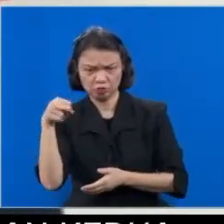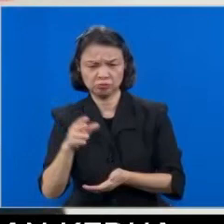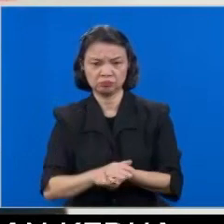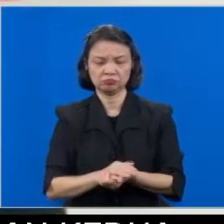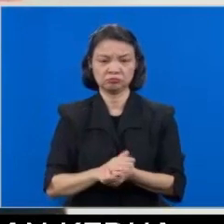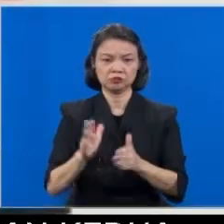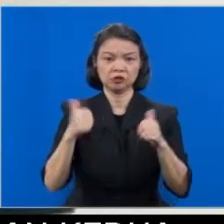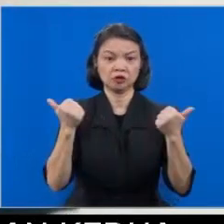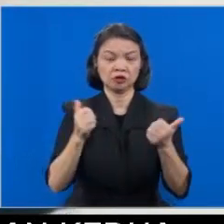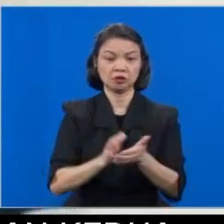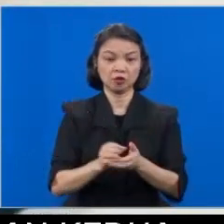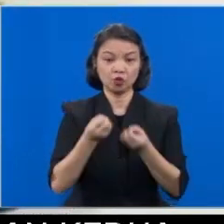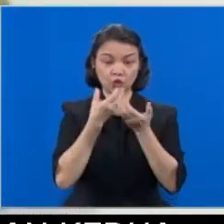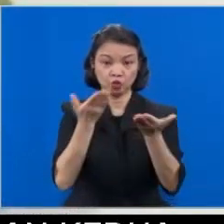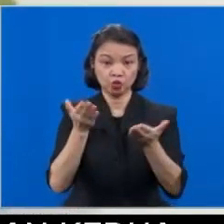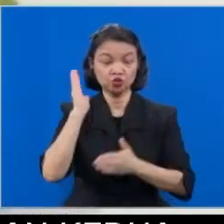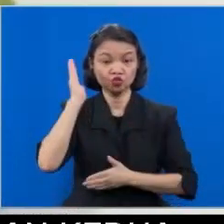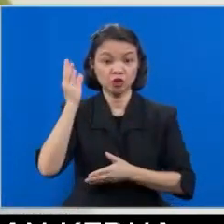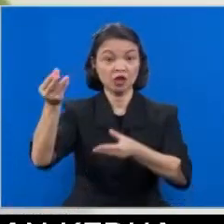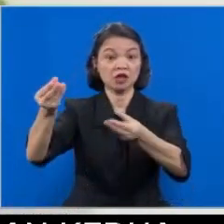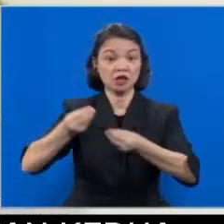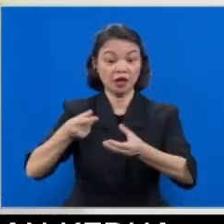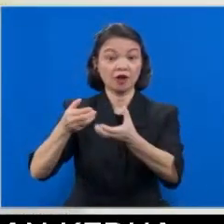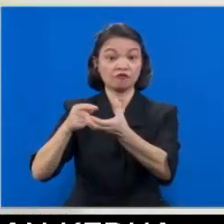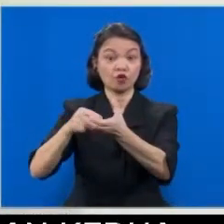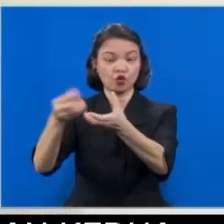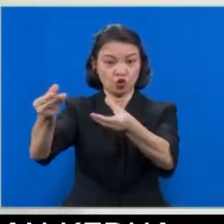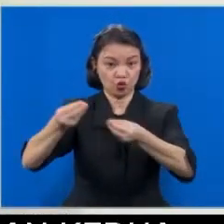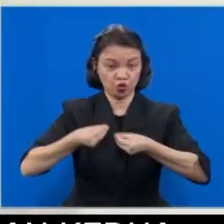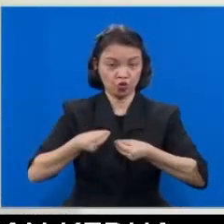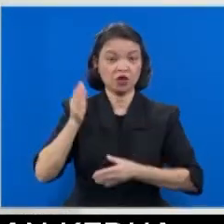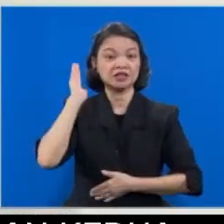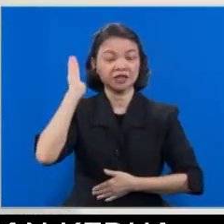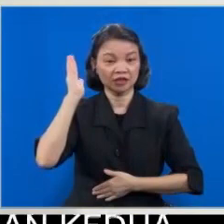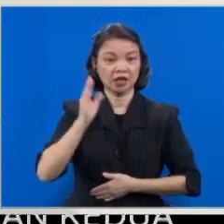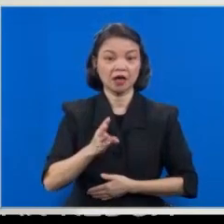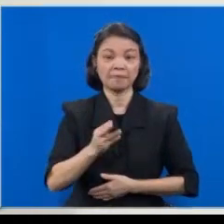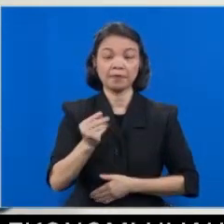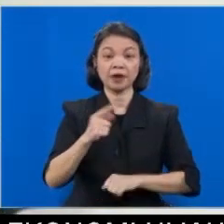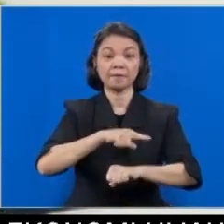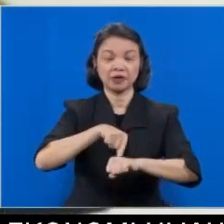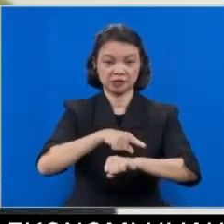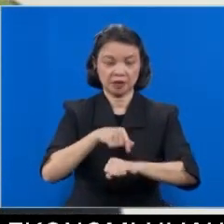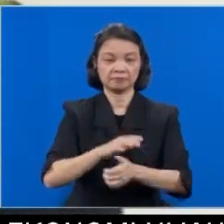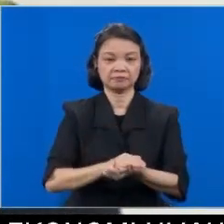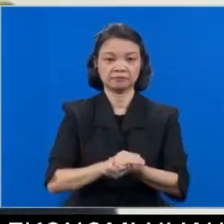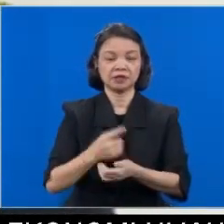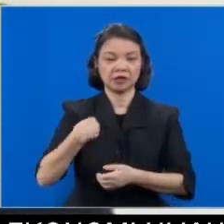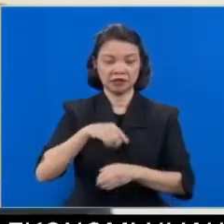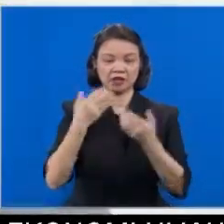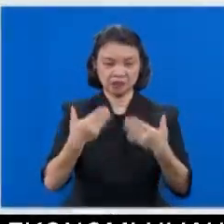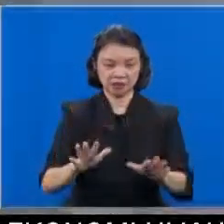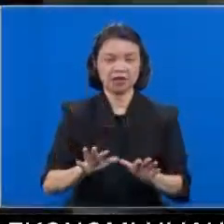Siap. Informasinya ini sudah dikembalikan? Iya, sudah dikembalikan setelah beberapa jam aja, Mas, kita selesaikan secara